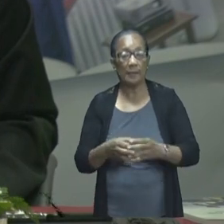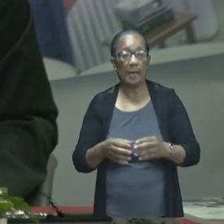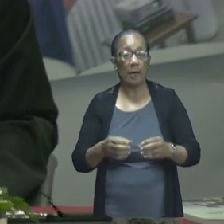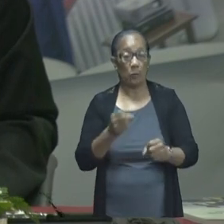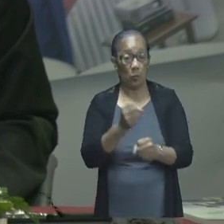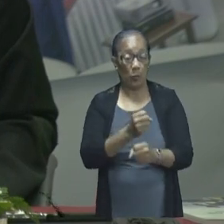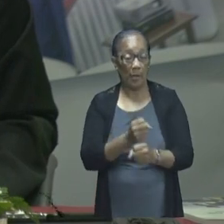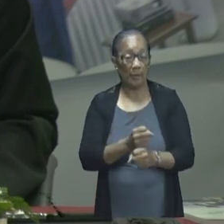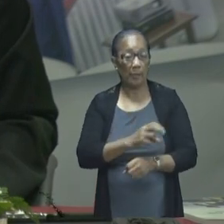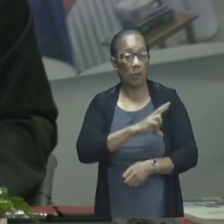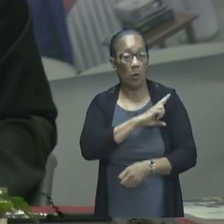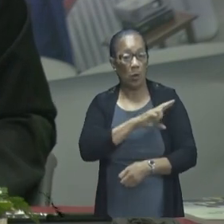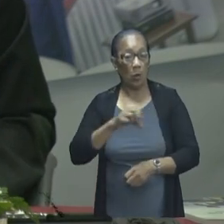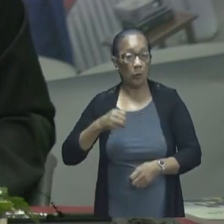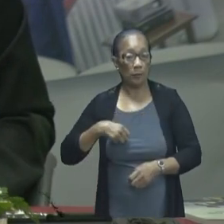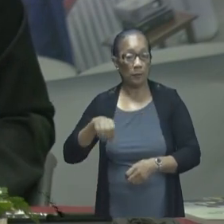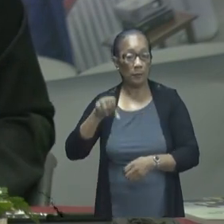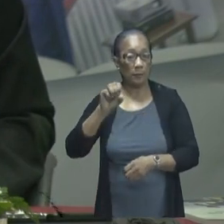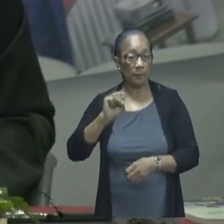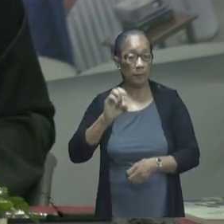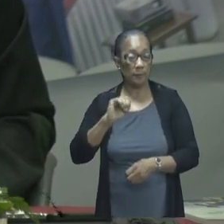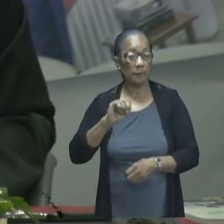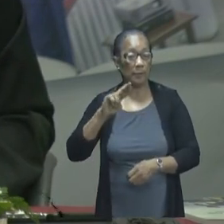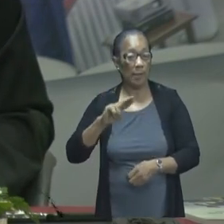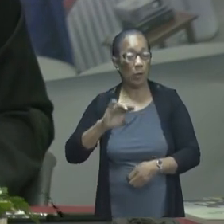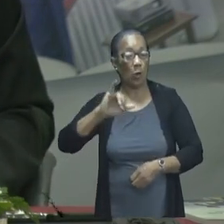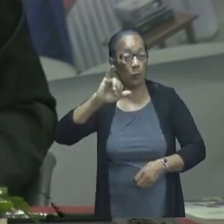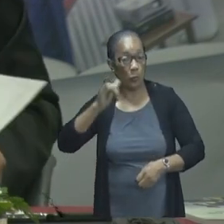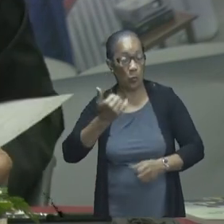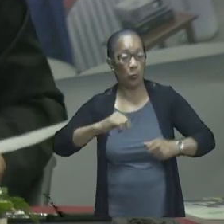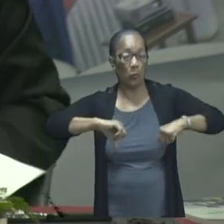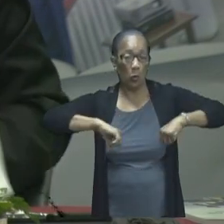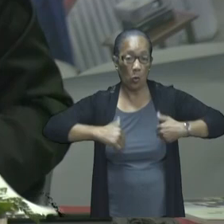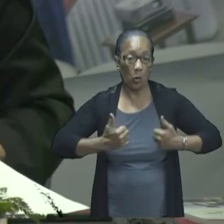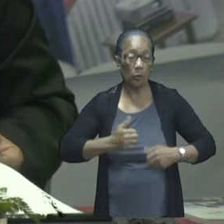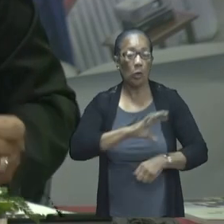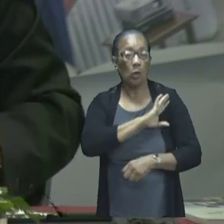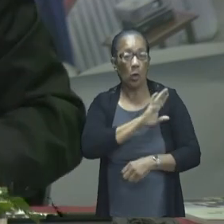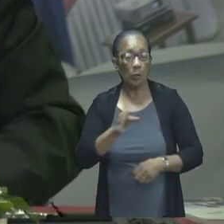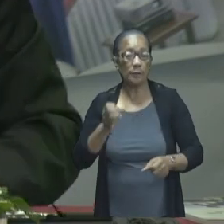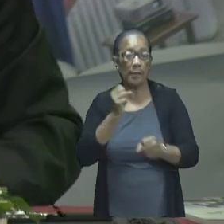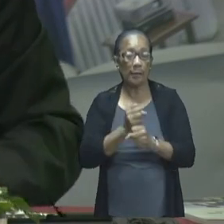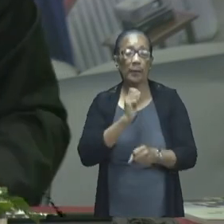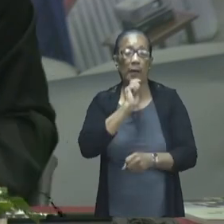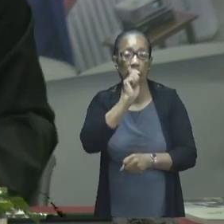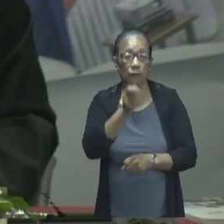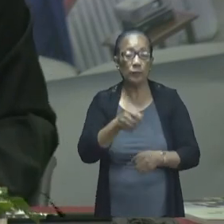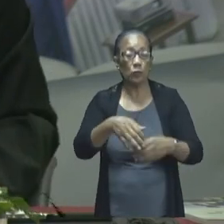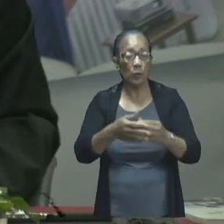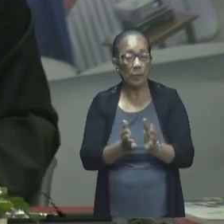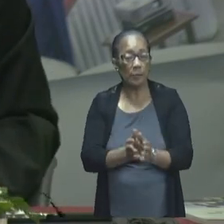hebben ons er weer operationeel gemaakt we hebben ook als de arbeid arbeidsadvies college we hebben als tripartiete